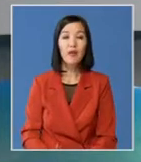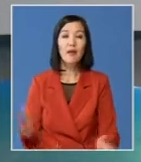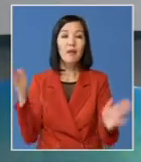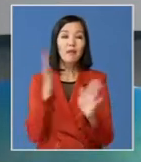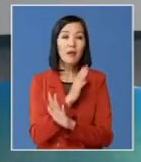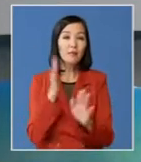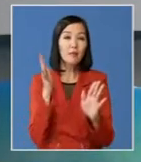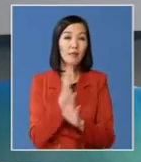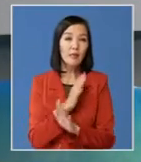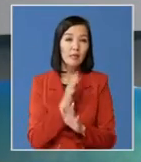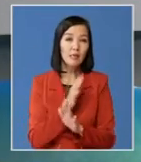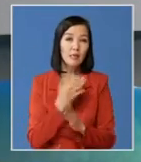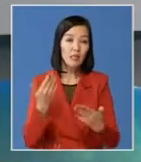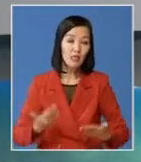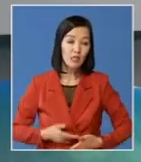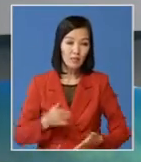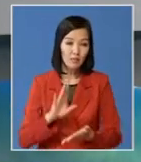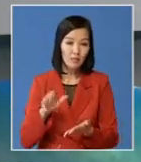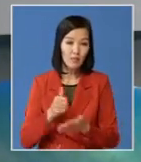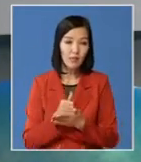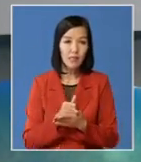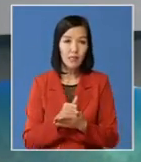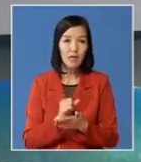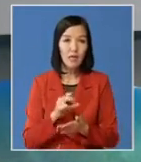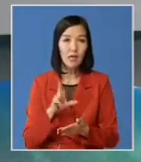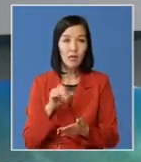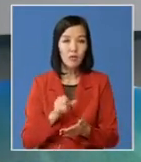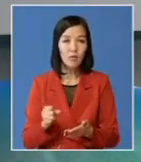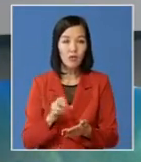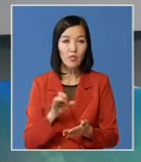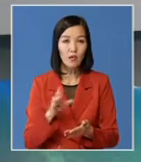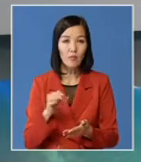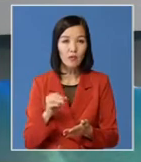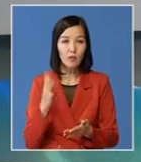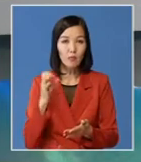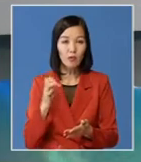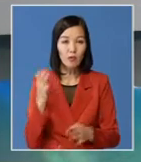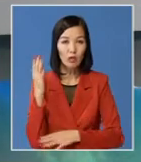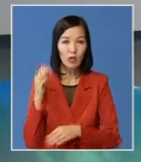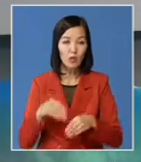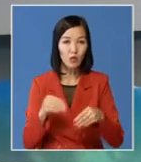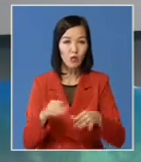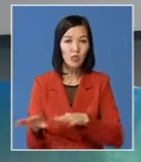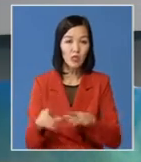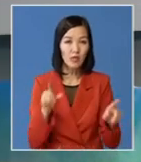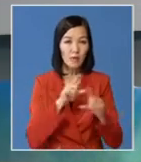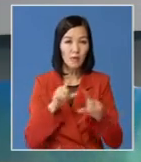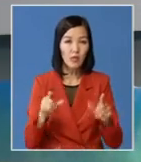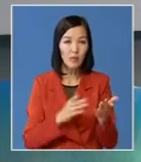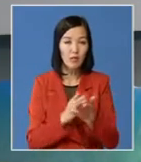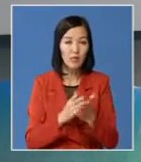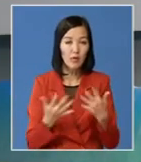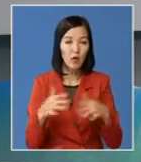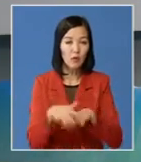Табиғат тіршіліктің талбесігі. Ақсу ауданы Қапал ауылындағы орталық саябаққа 500 түп ағаш отырғызылды. Шараға мекеме ұйым қызметкерлері мен